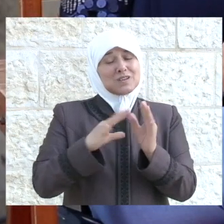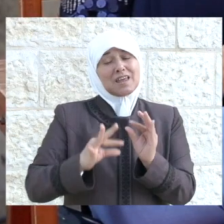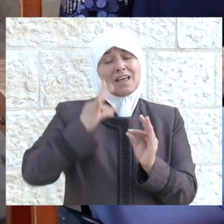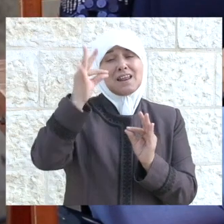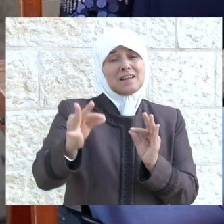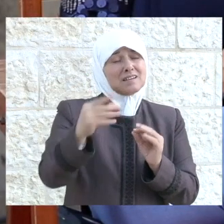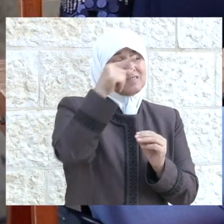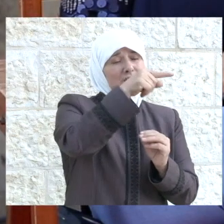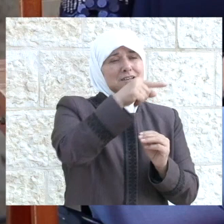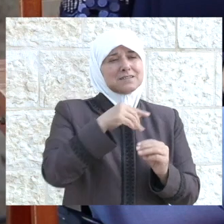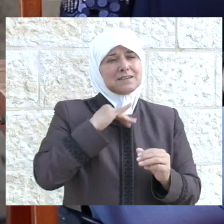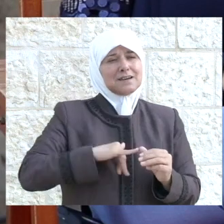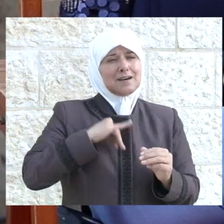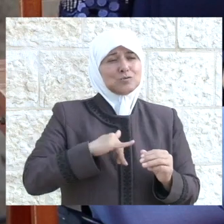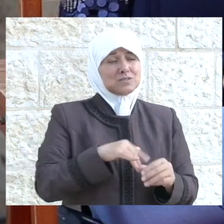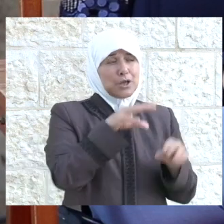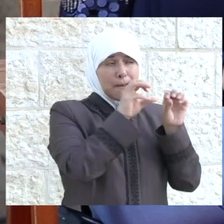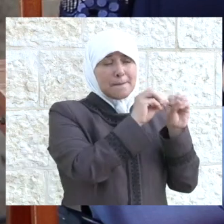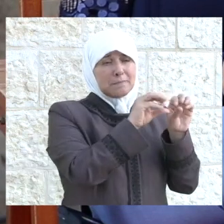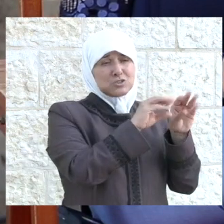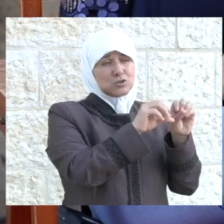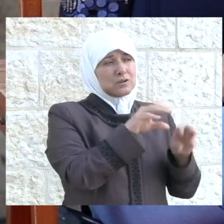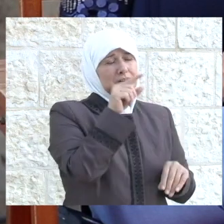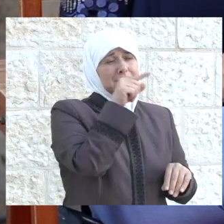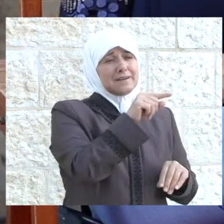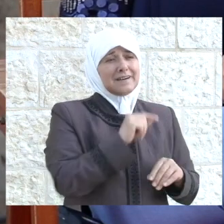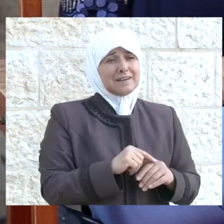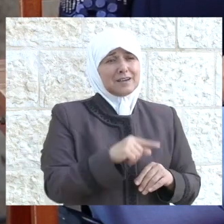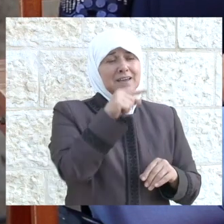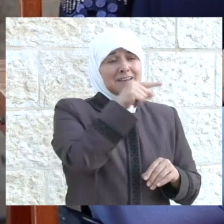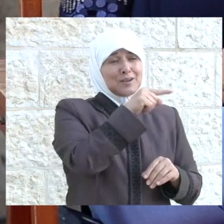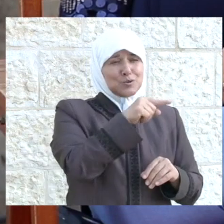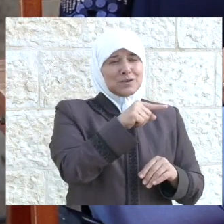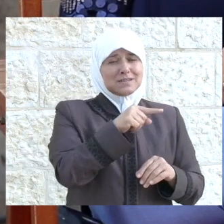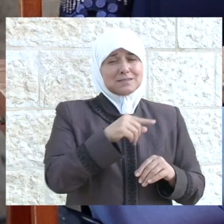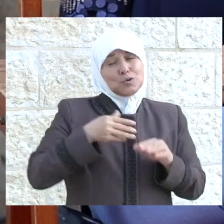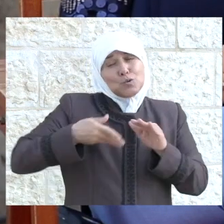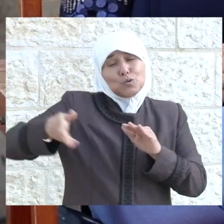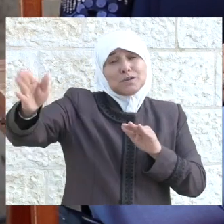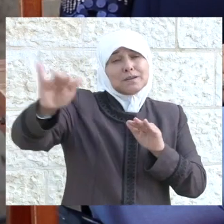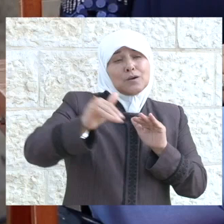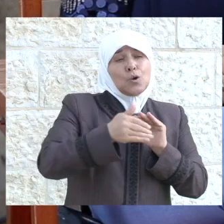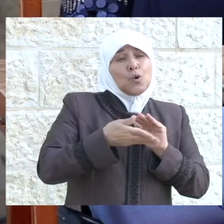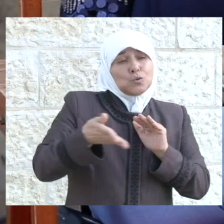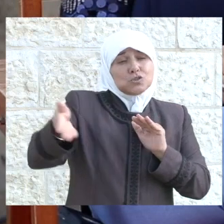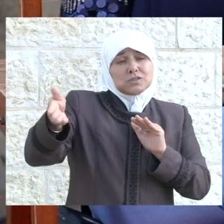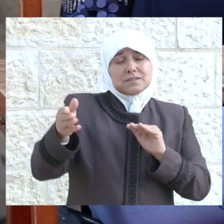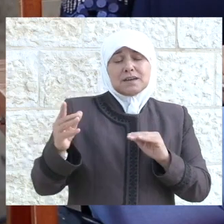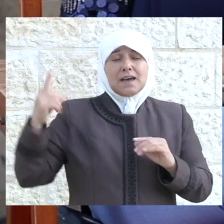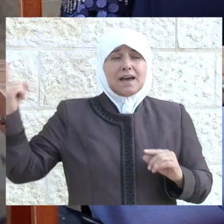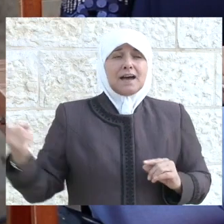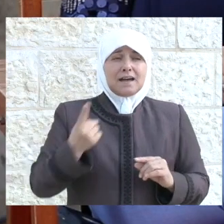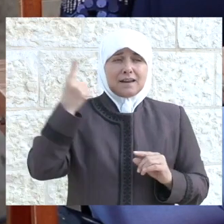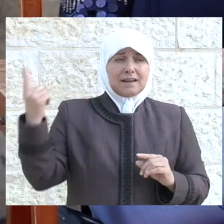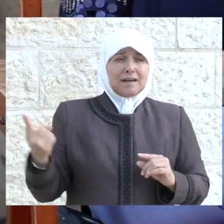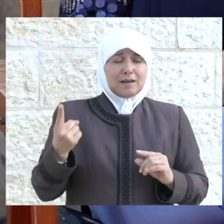ياسمين يعني ما شاء الله عنك أنه مؤثرة على مستوى العالم، حملت يعني هم القضية وهم قضايا الأشخاص